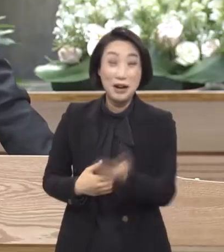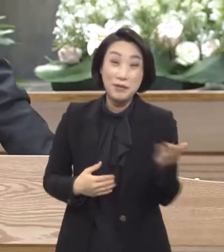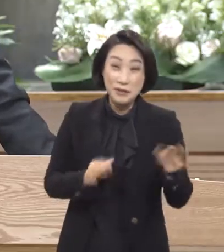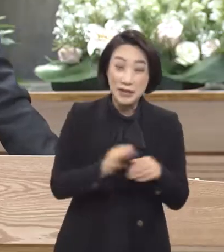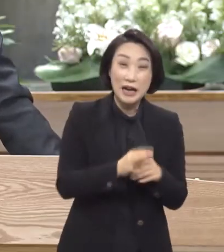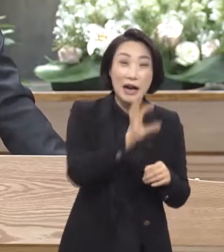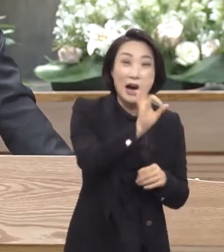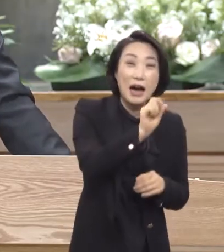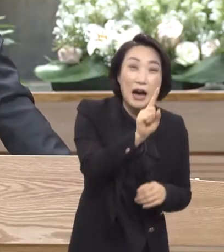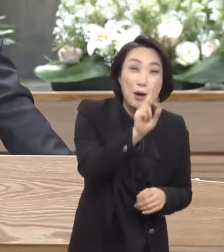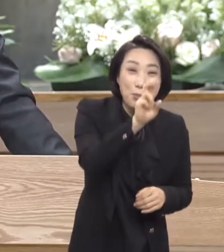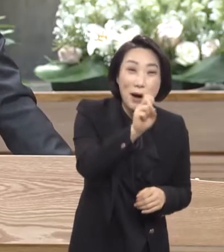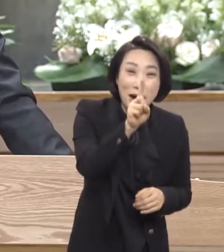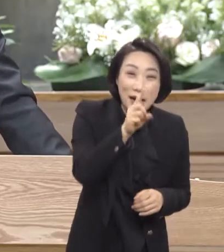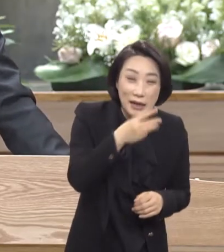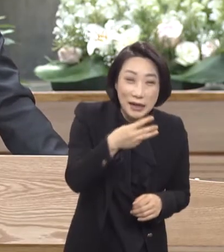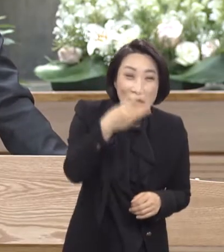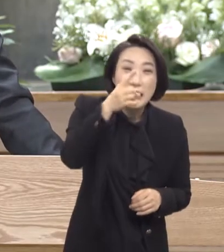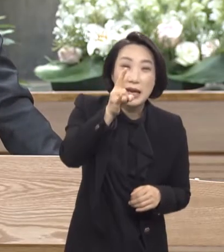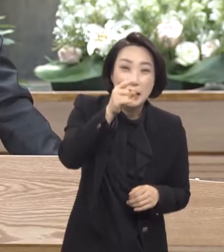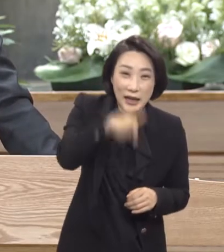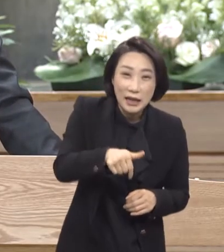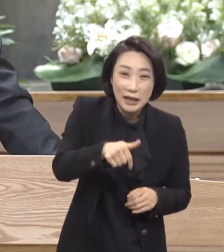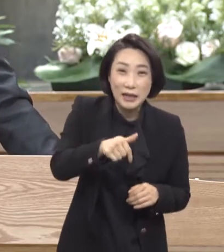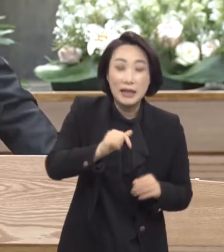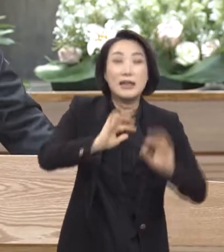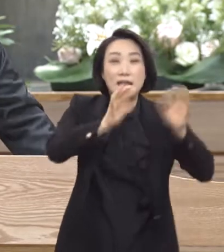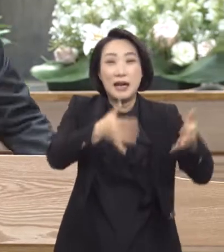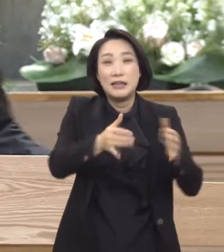아말렉과 지금 이스라엘이 전투합니다.